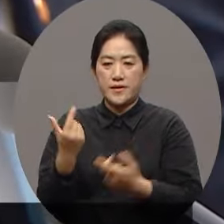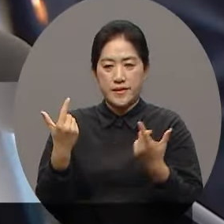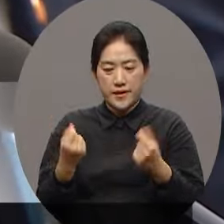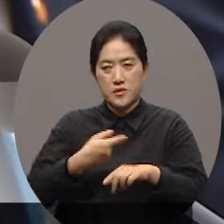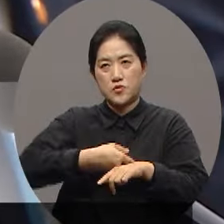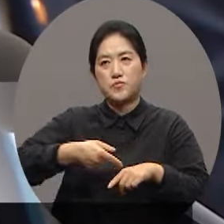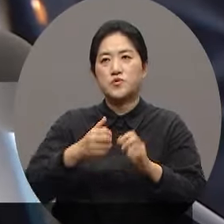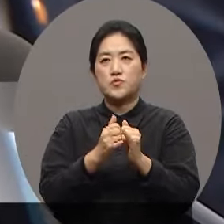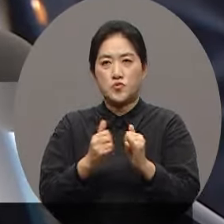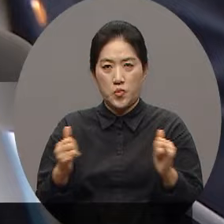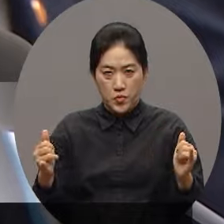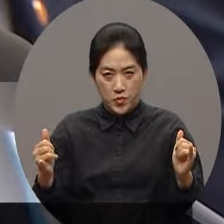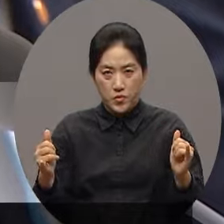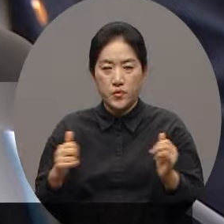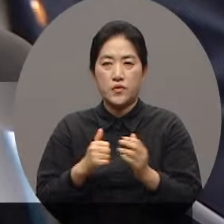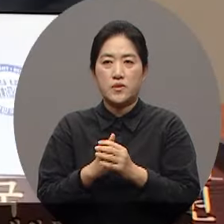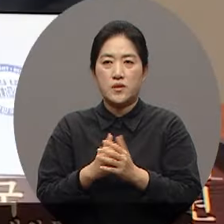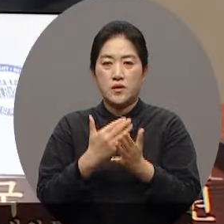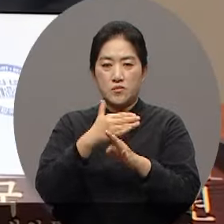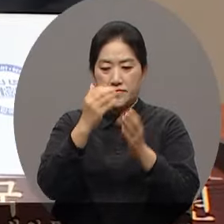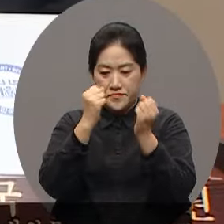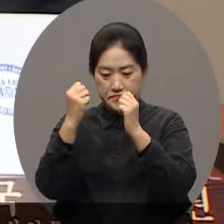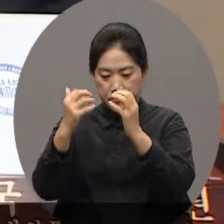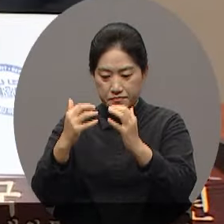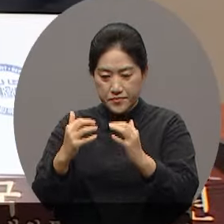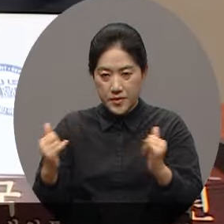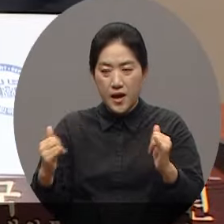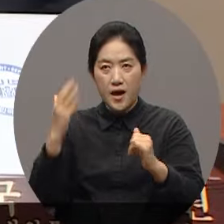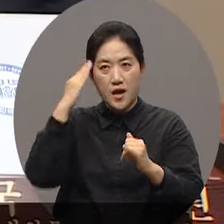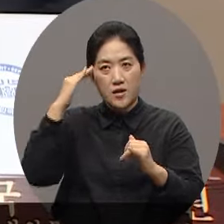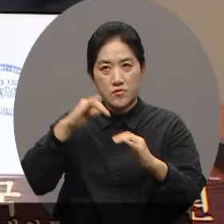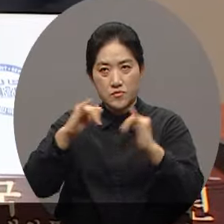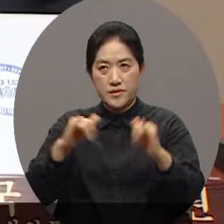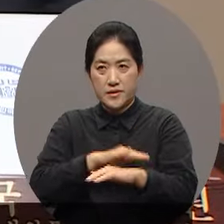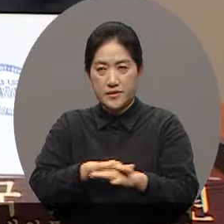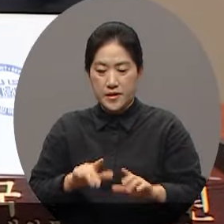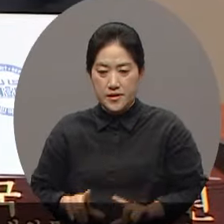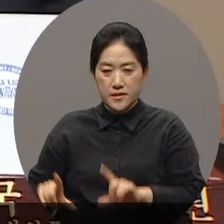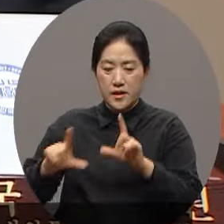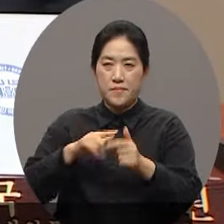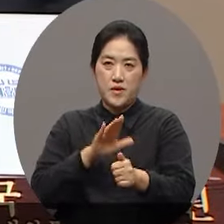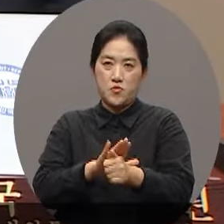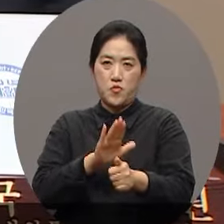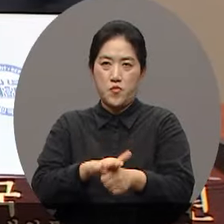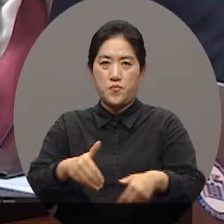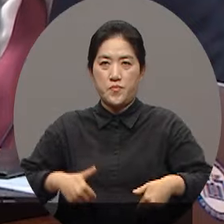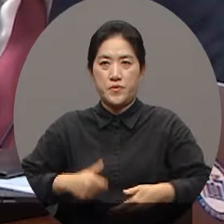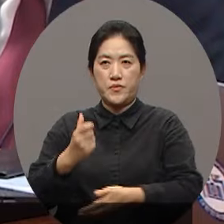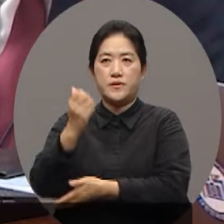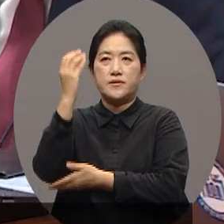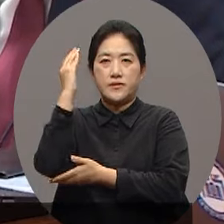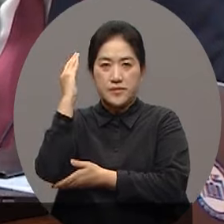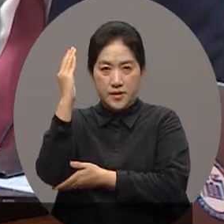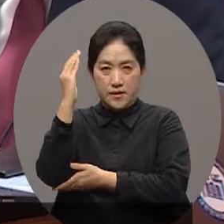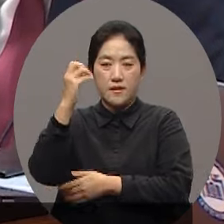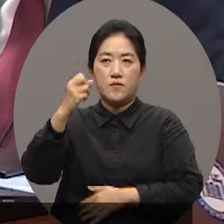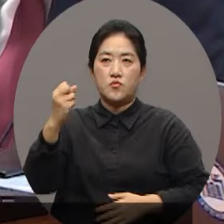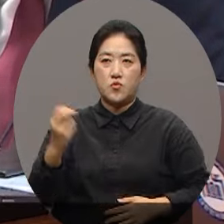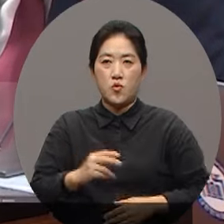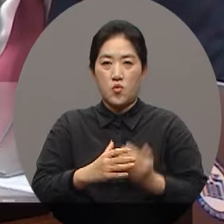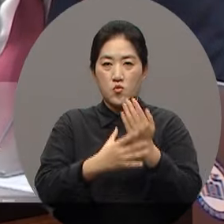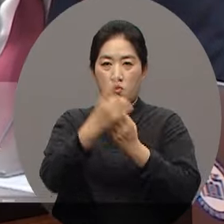같은 민족이라며 탈북민들이 우리 사회에 잘 정착할 수 있도록 지원해야 한다고 했습니다.